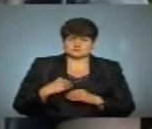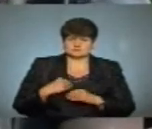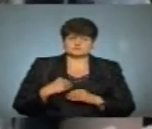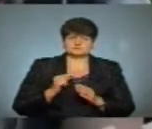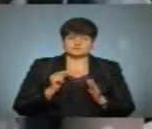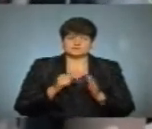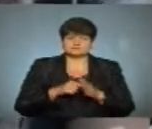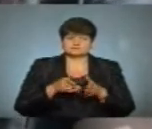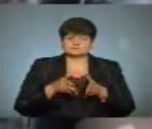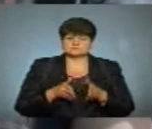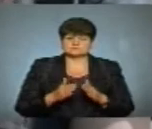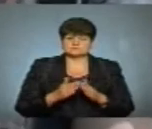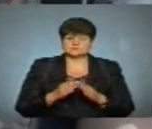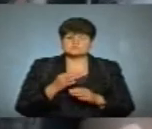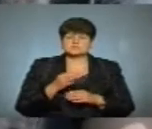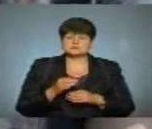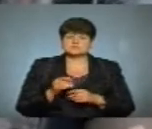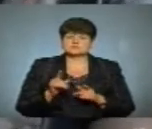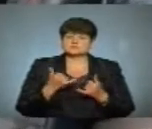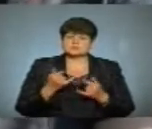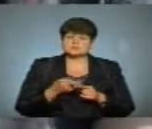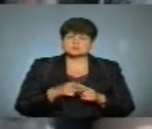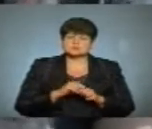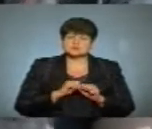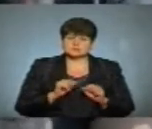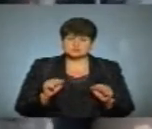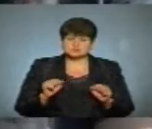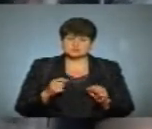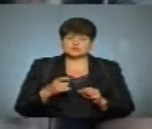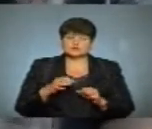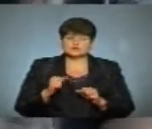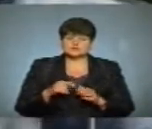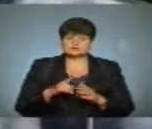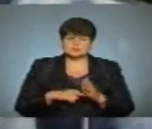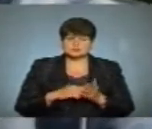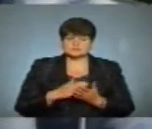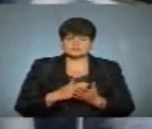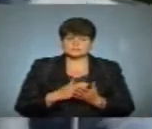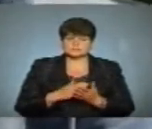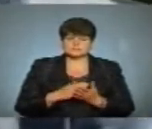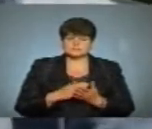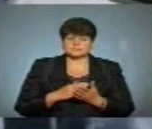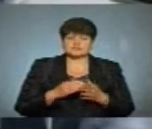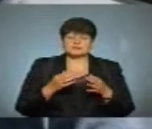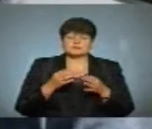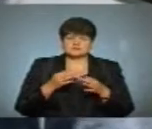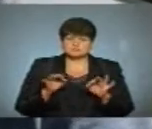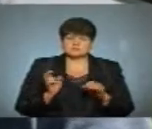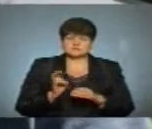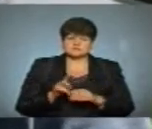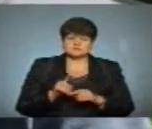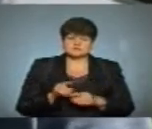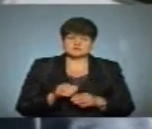на пологи. Сказали, що це наразі неможливо, хоча надія є. Опускають тільки вагітних жінок, ті, які